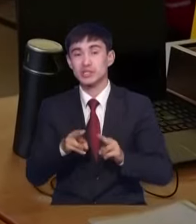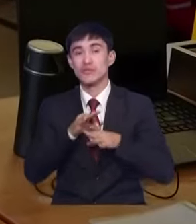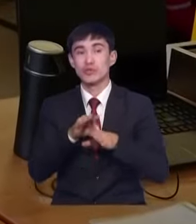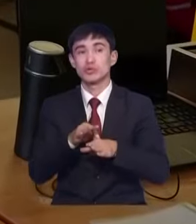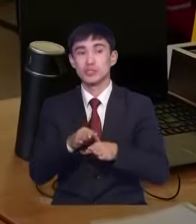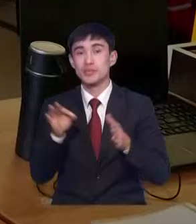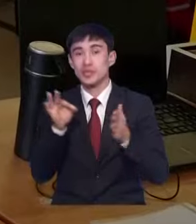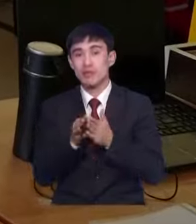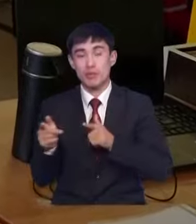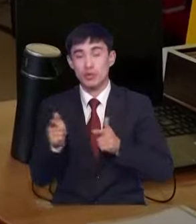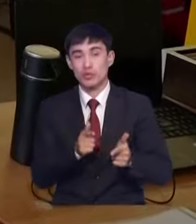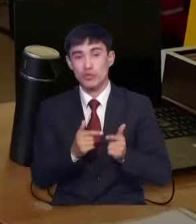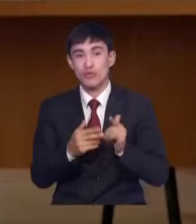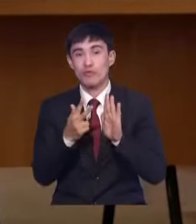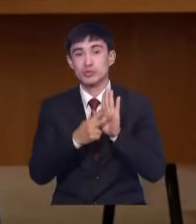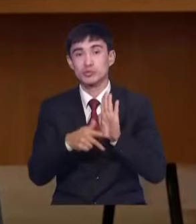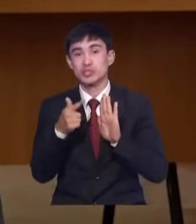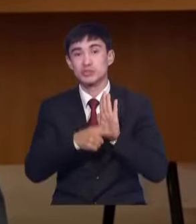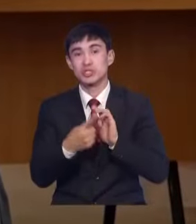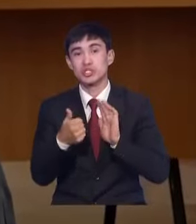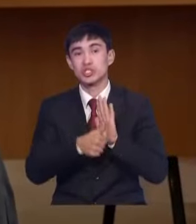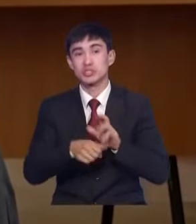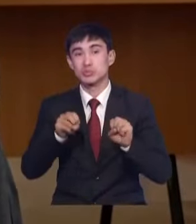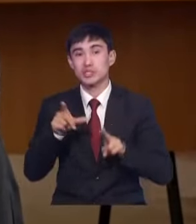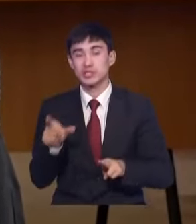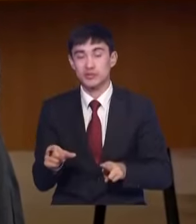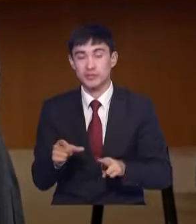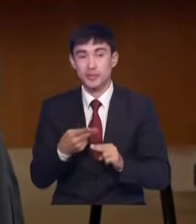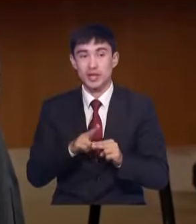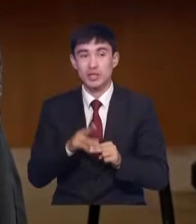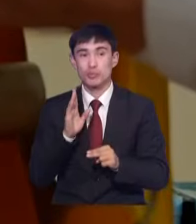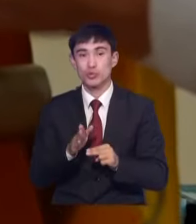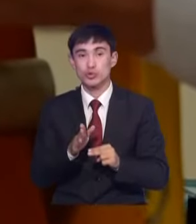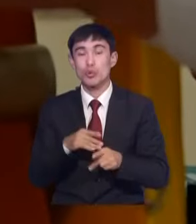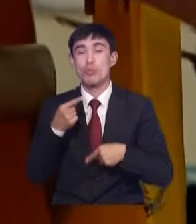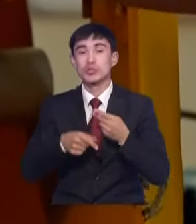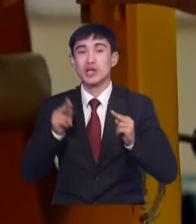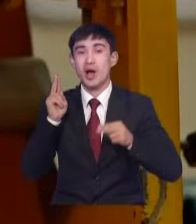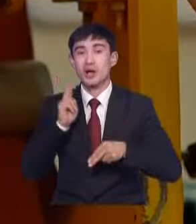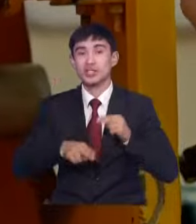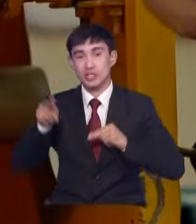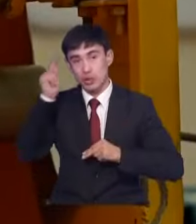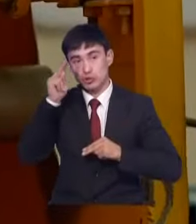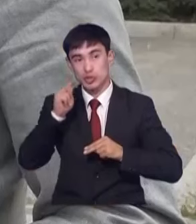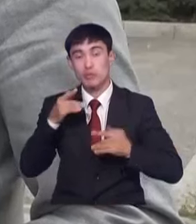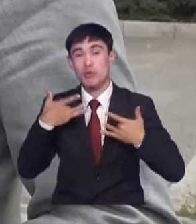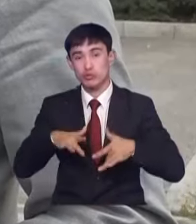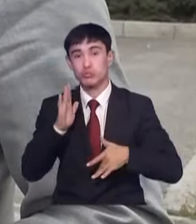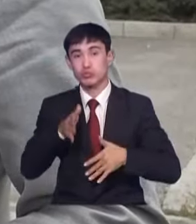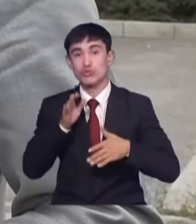ведётся целевая подготовка 876 специалистов Это означает что после окончания обучения